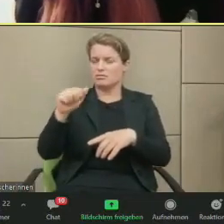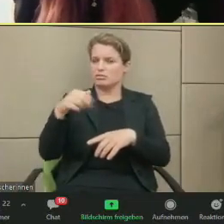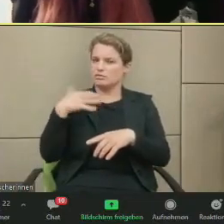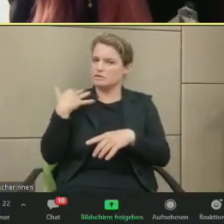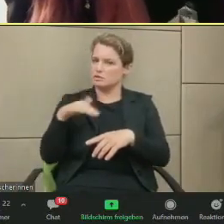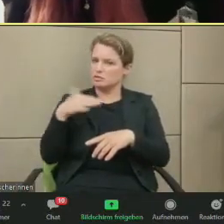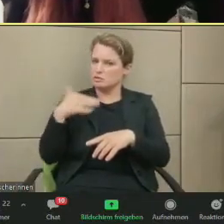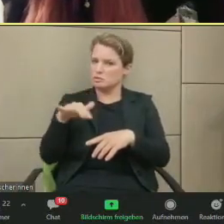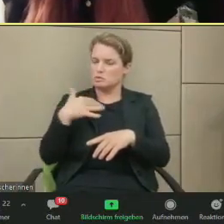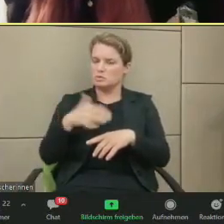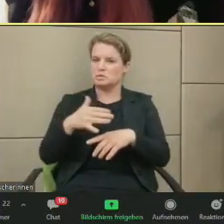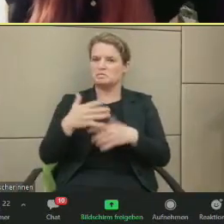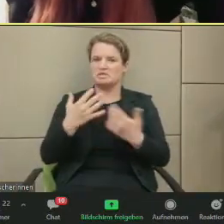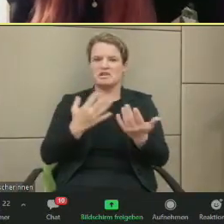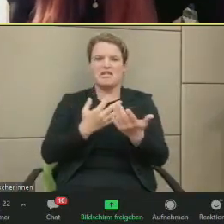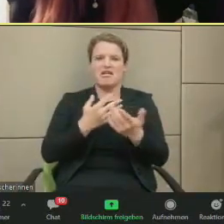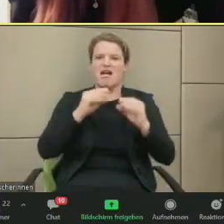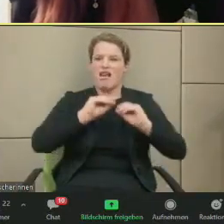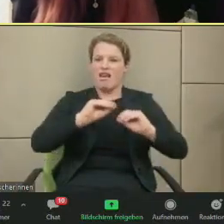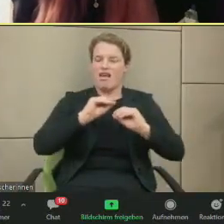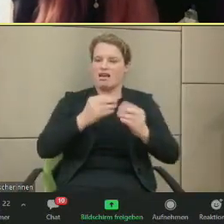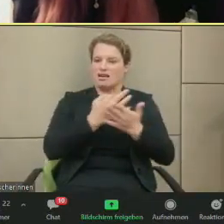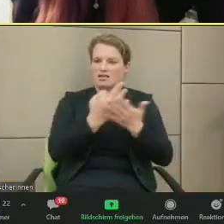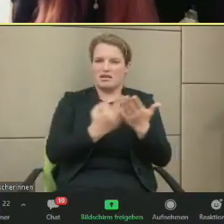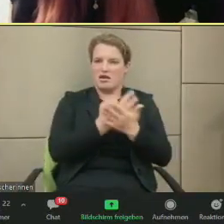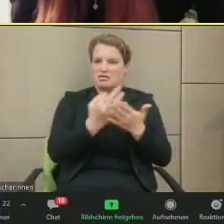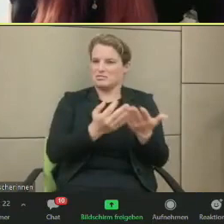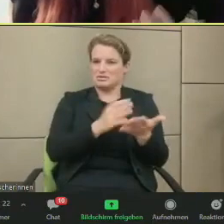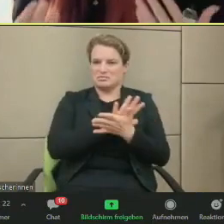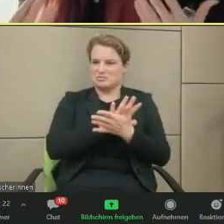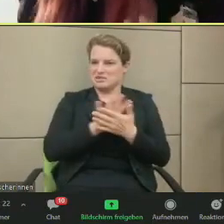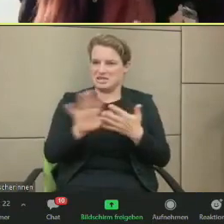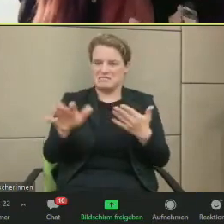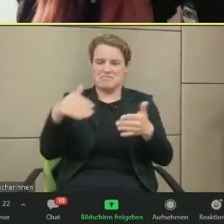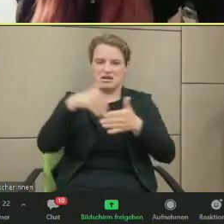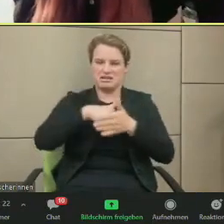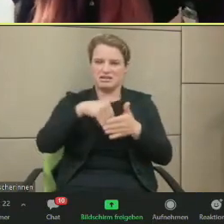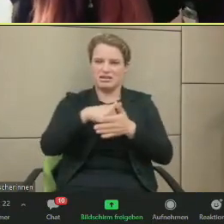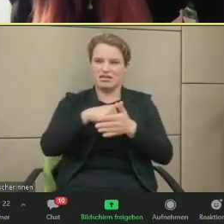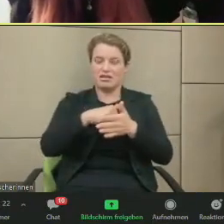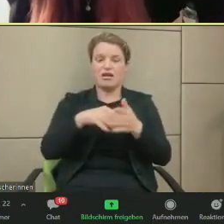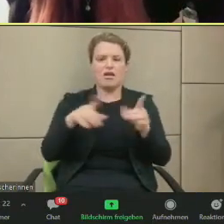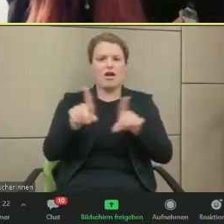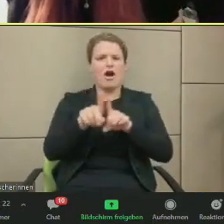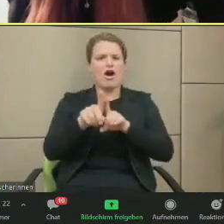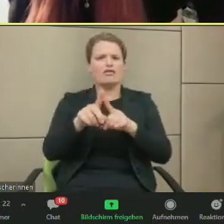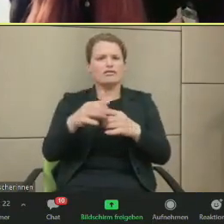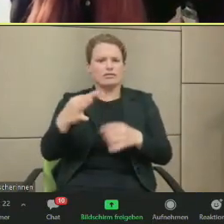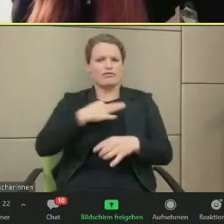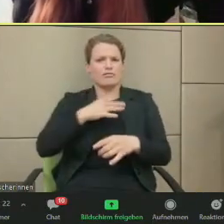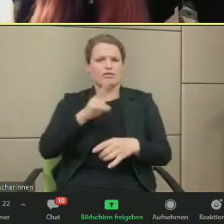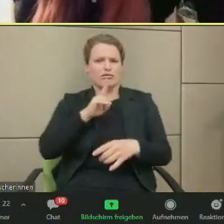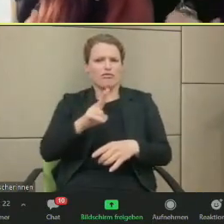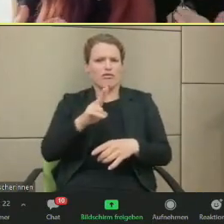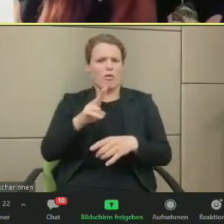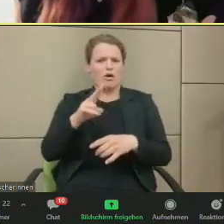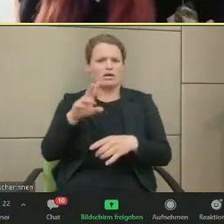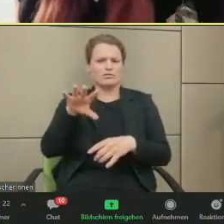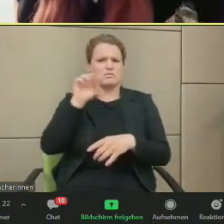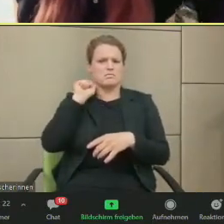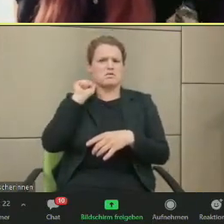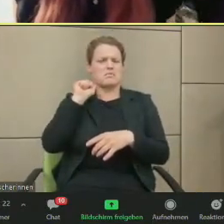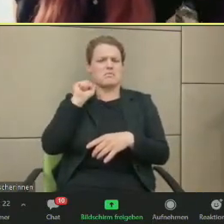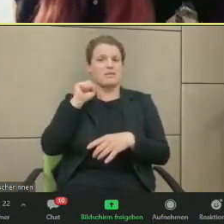sehr dürftig. Und ich habe das Wort erst selber kennengelernt, als ich selber chronisch krank wurde. Und ich habe von